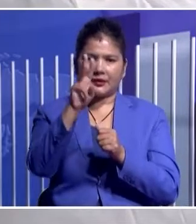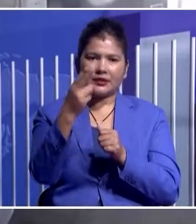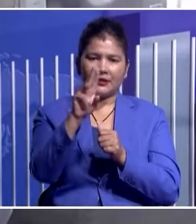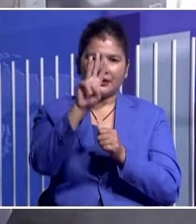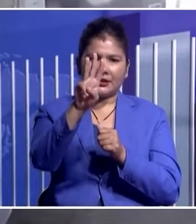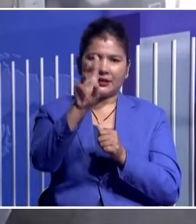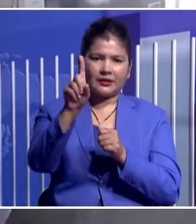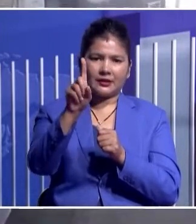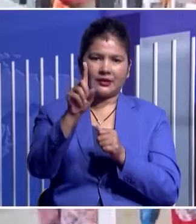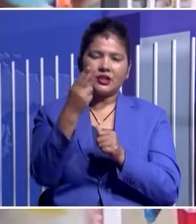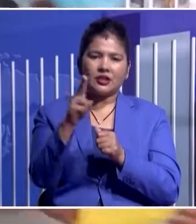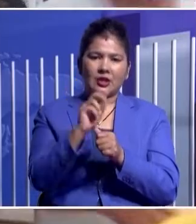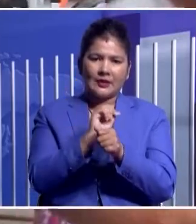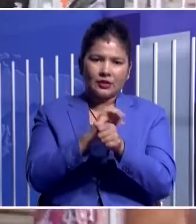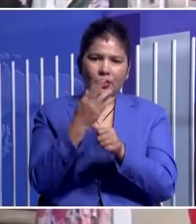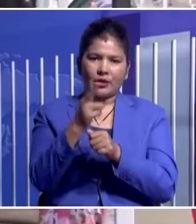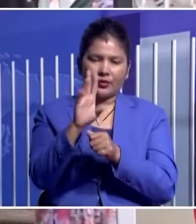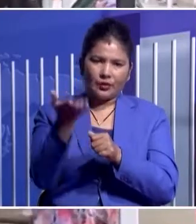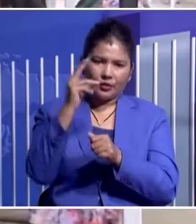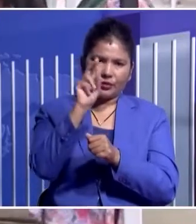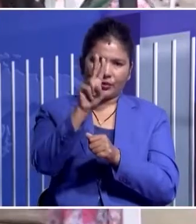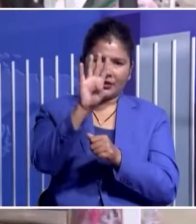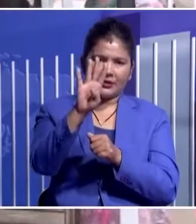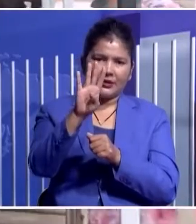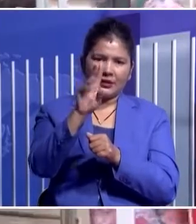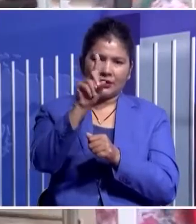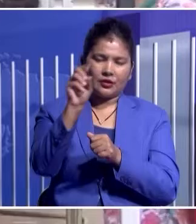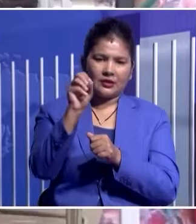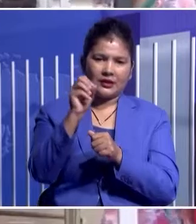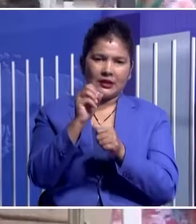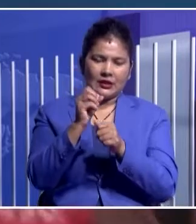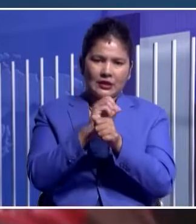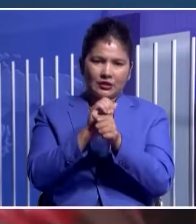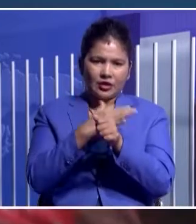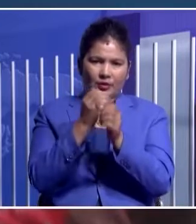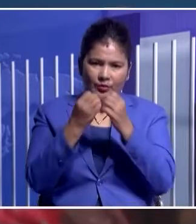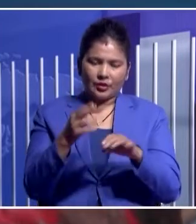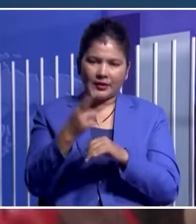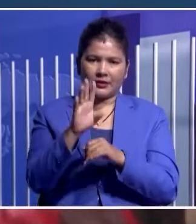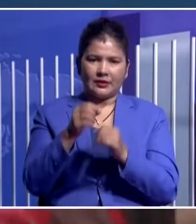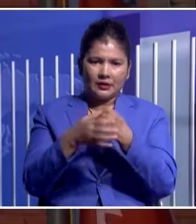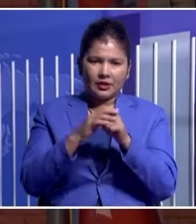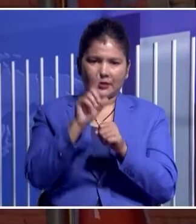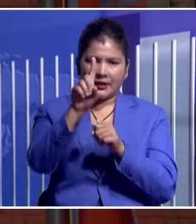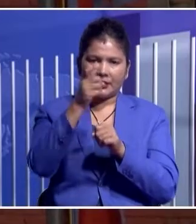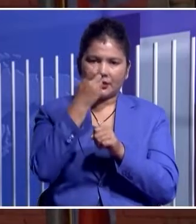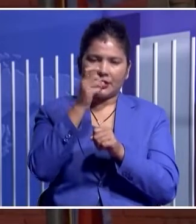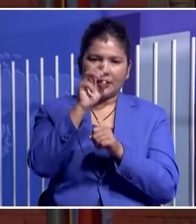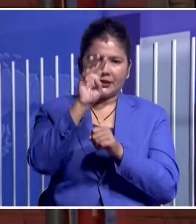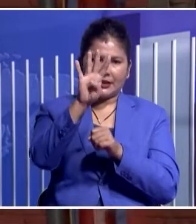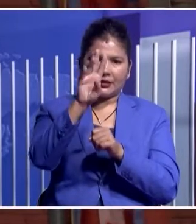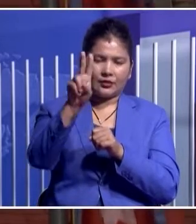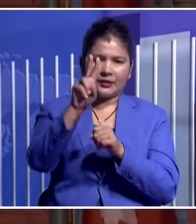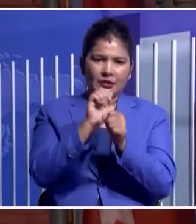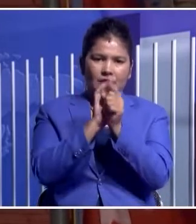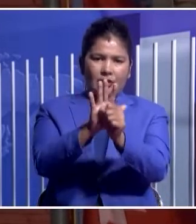31 संक्रमण पुष्टि भएको हो। पछिल्लो 24 कोरोनाबाट 10 संक्रमण मुक्त भएका छन् भने हाल देशभर 142 सक्रिय